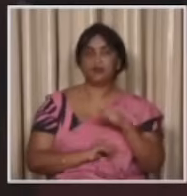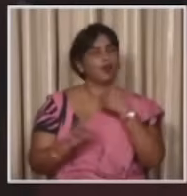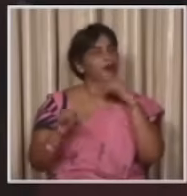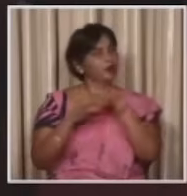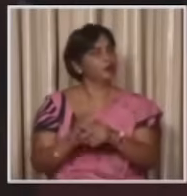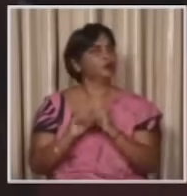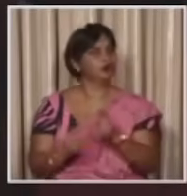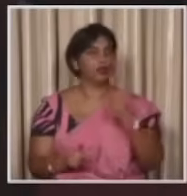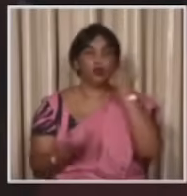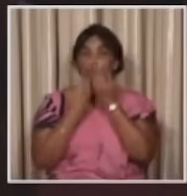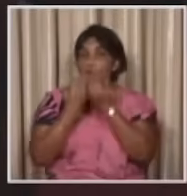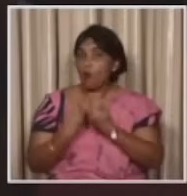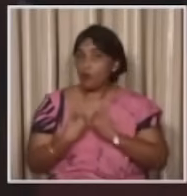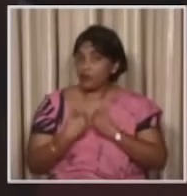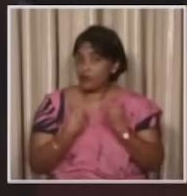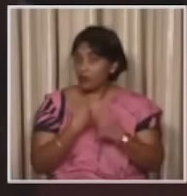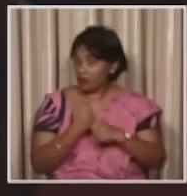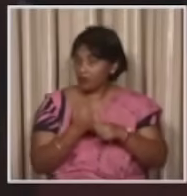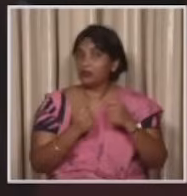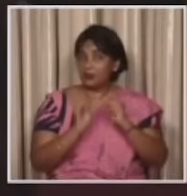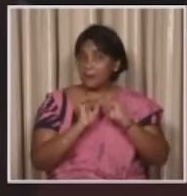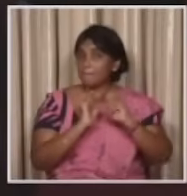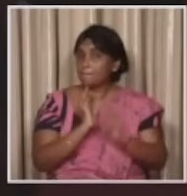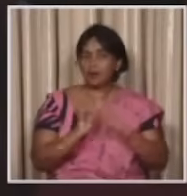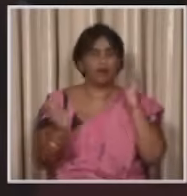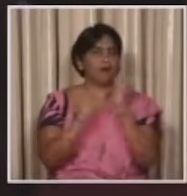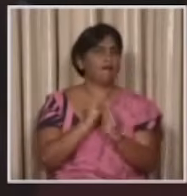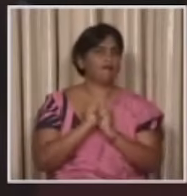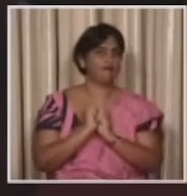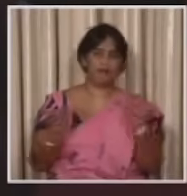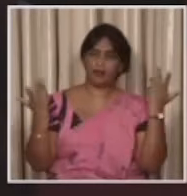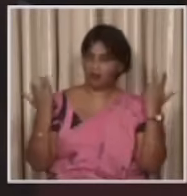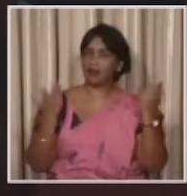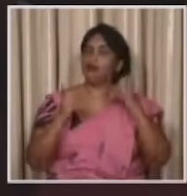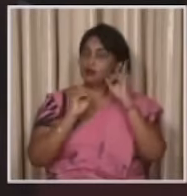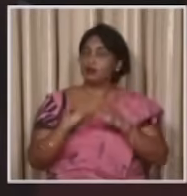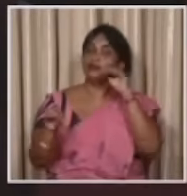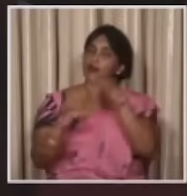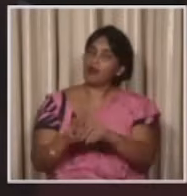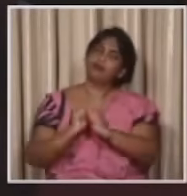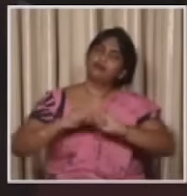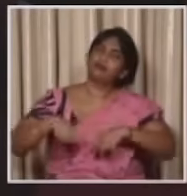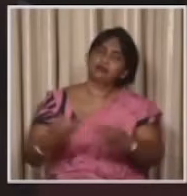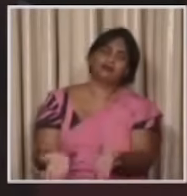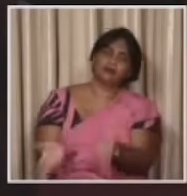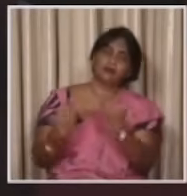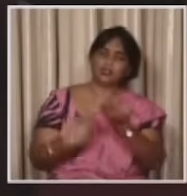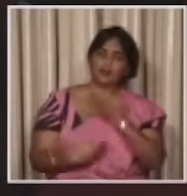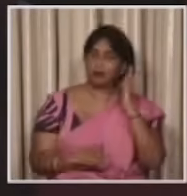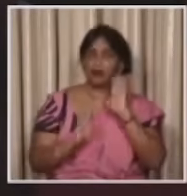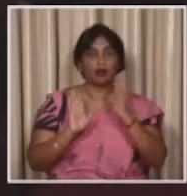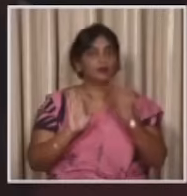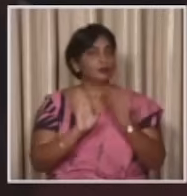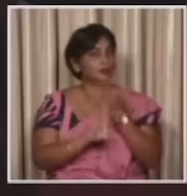ඉන්න කට්ටියගෙන් උපදෙස් අරගෙන නම් හදන්න ඕන කරු කතානායකතුමනි පනතක් වෙනස් කරන්න යන්න ඕනේ නැහැ. එහෙනම් ඇතුලේ ඉන්න කට්ටිය මේක කරගෙන යන්න තිබුණා. හැබැයි